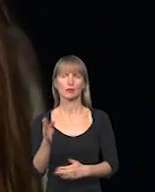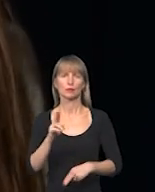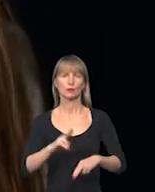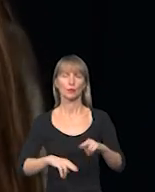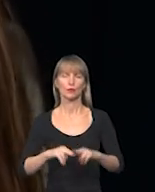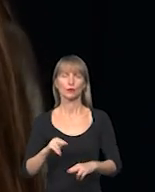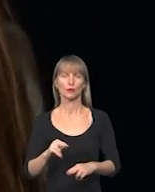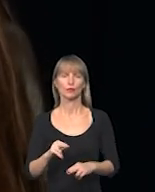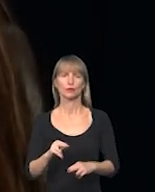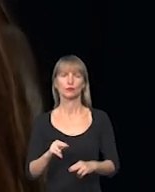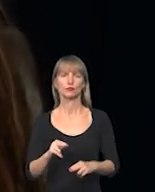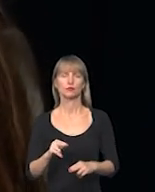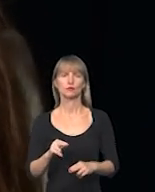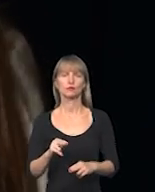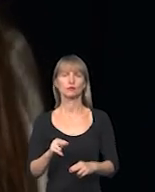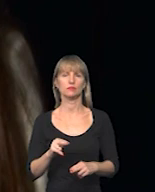побудові